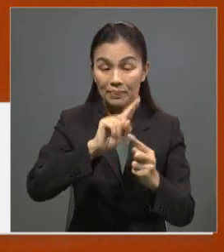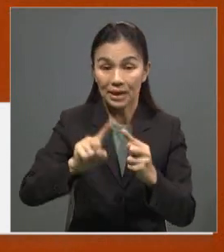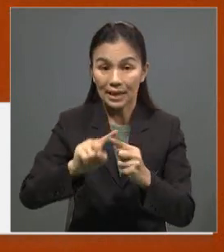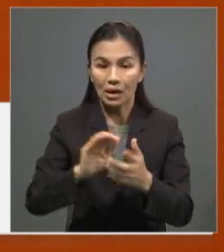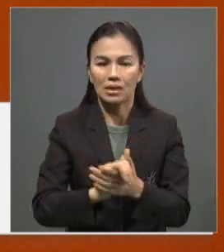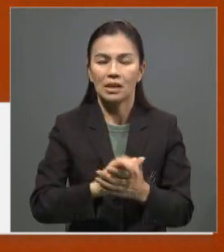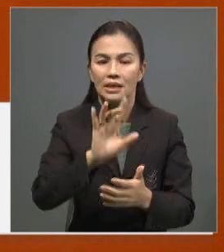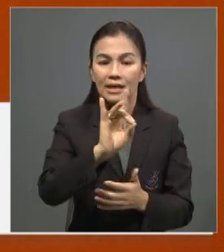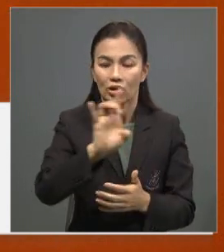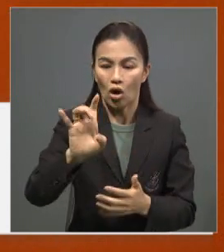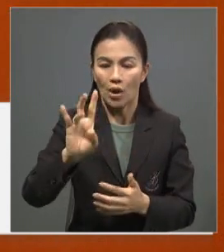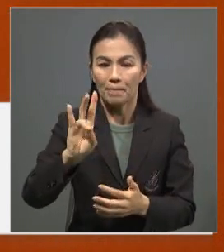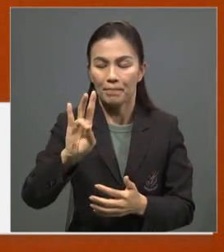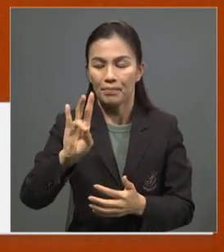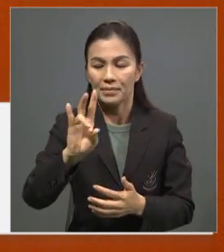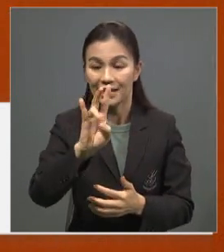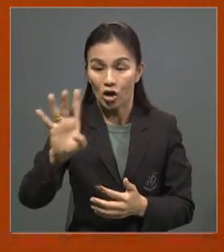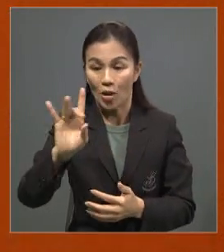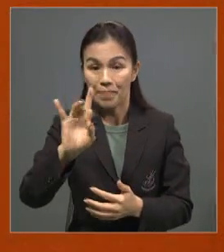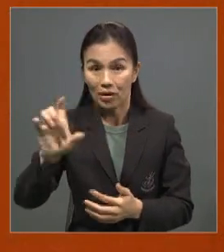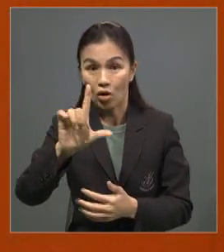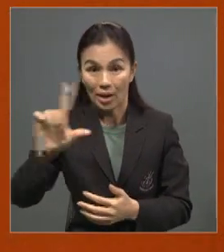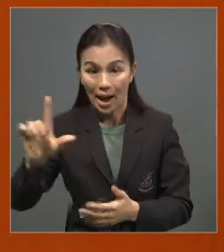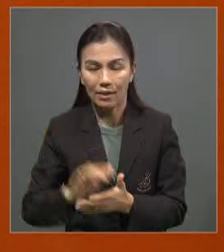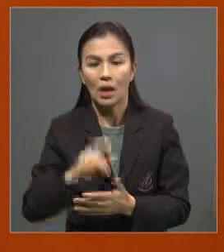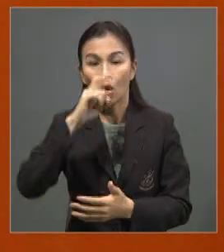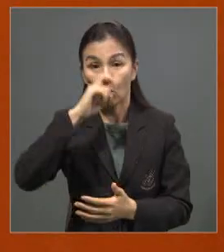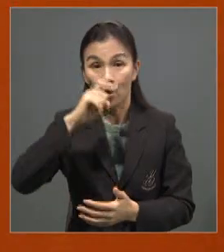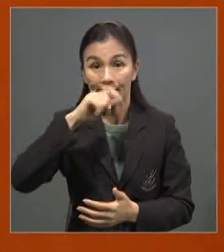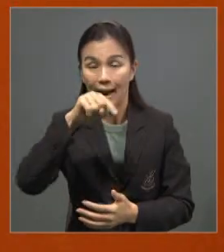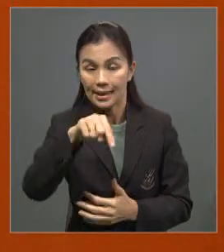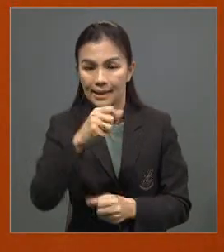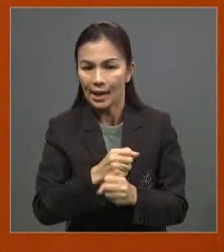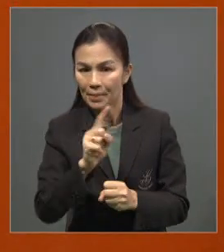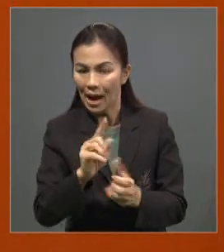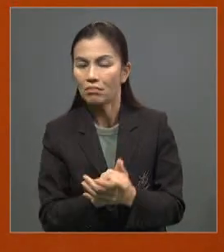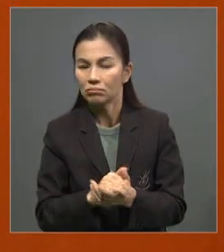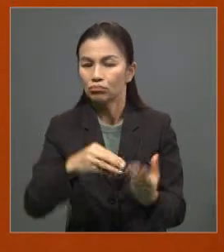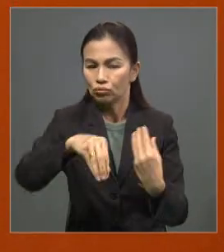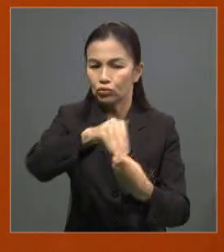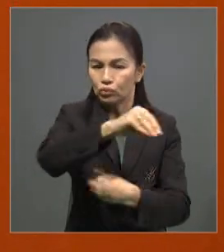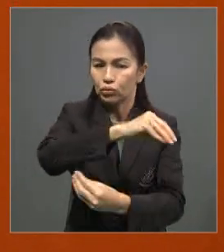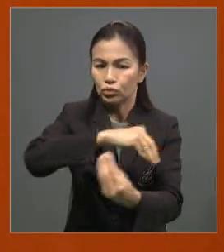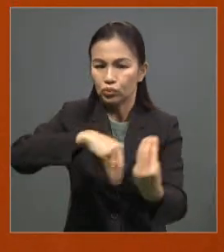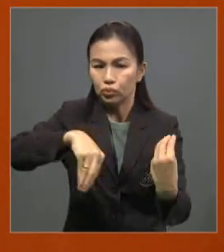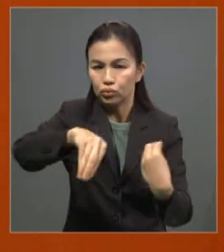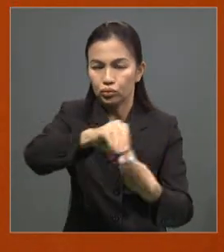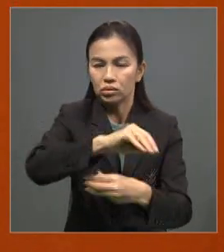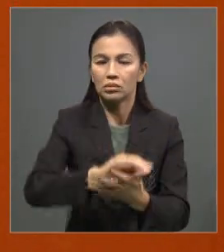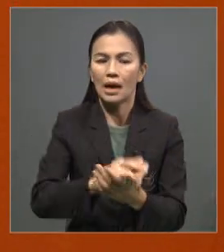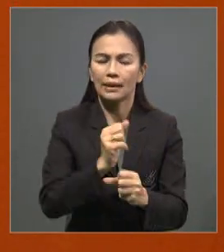ม่เกิน 7-800 ล้านบาทเรายังมีช่องว่างที่เรายังสามารถขยับต่อย